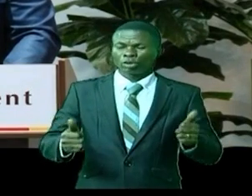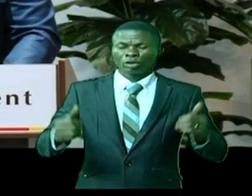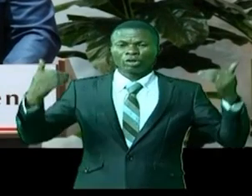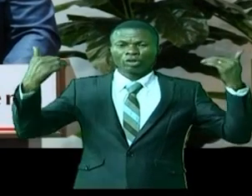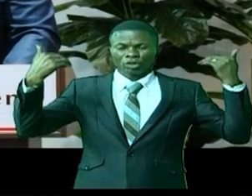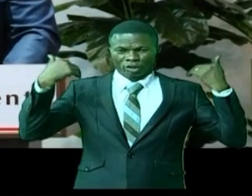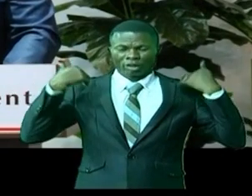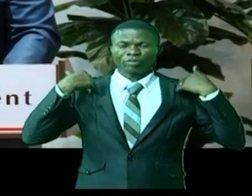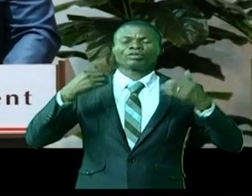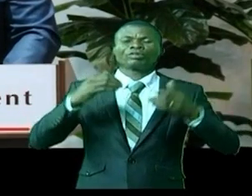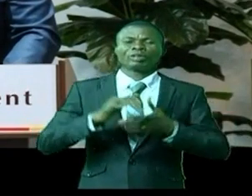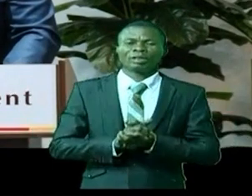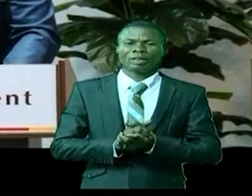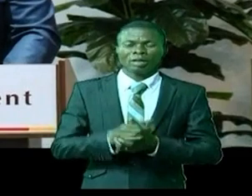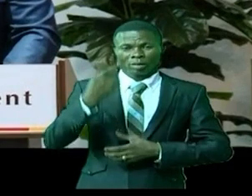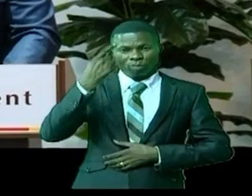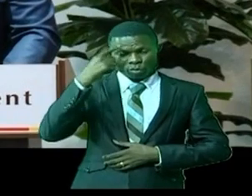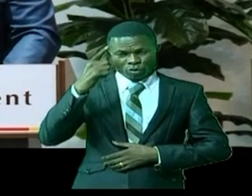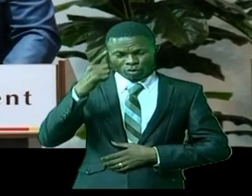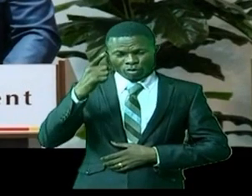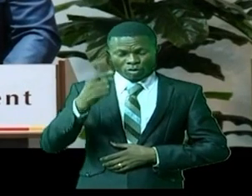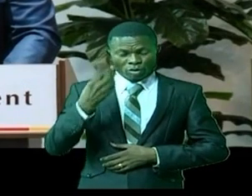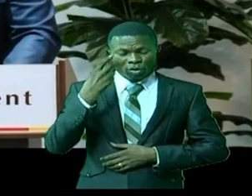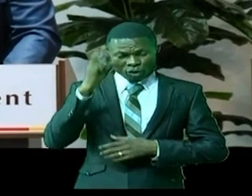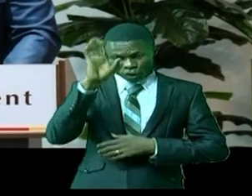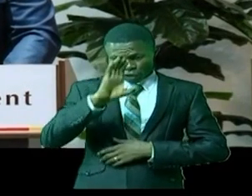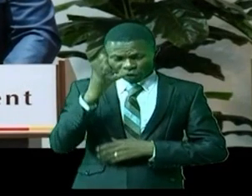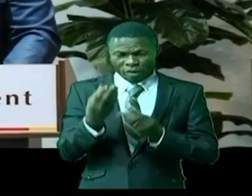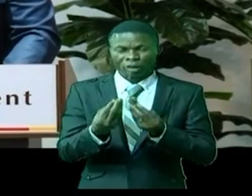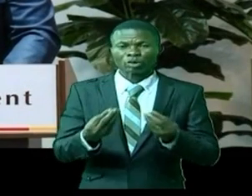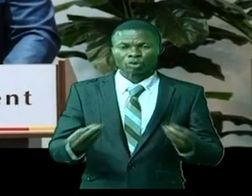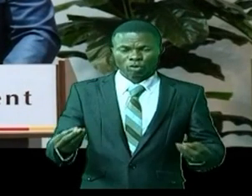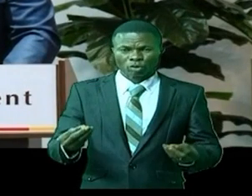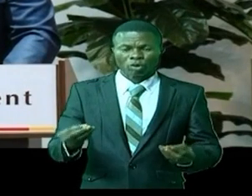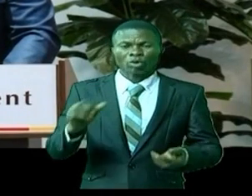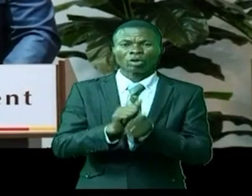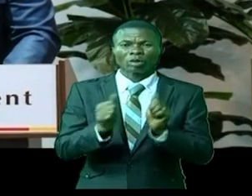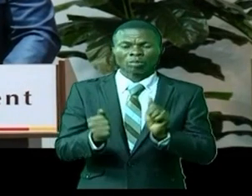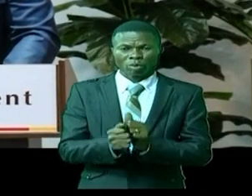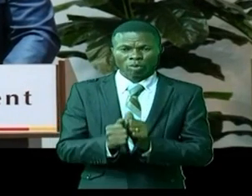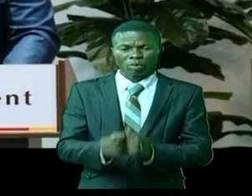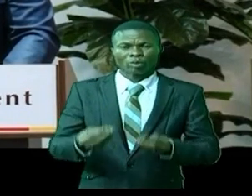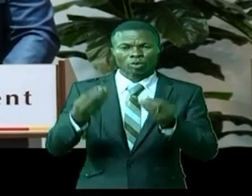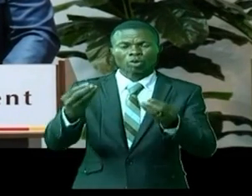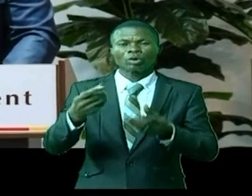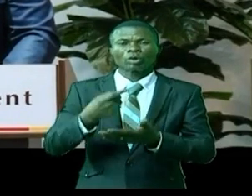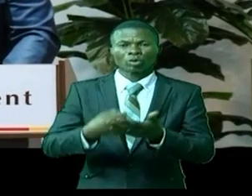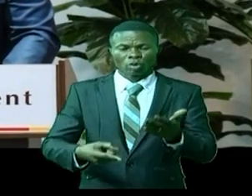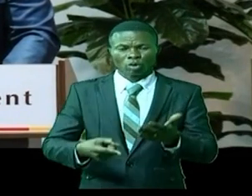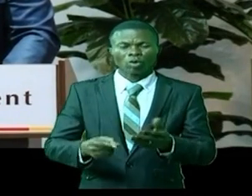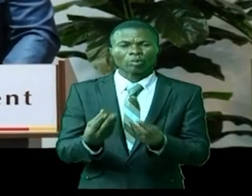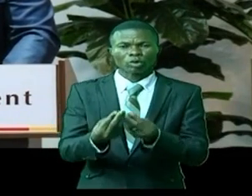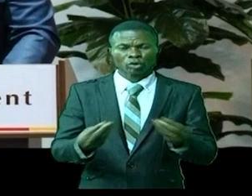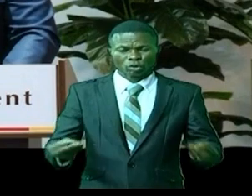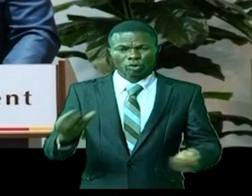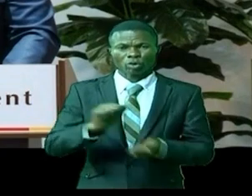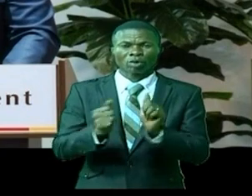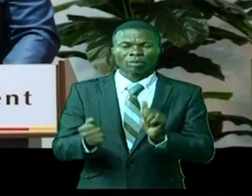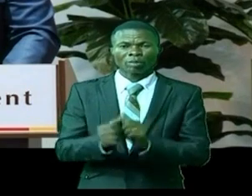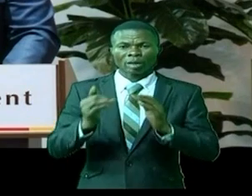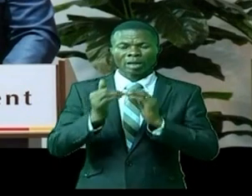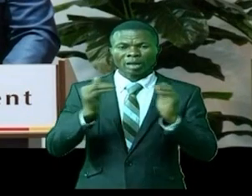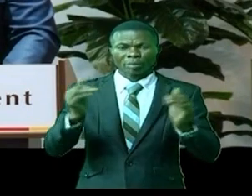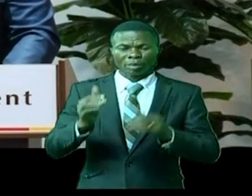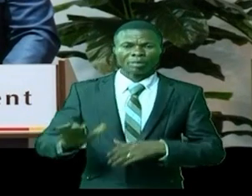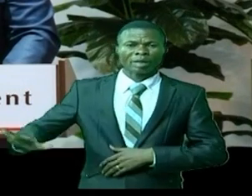autorités, pour voir ensemble ce que nous pouvons donner comme suite à cet